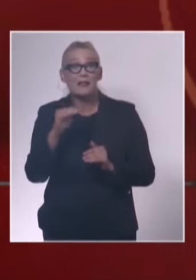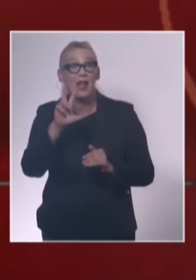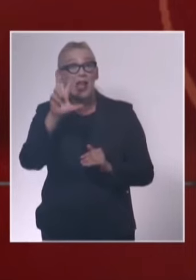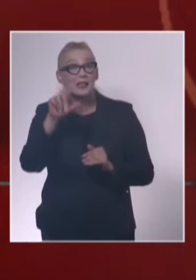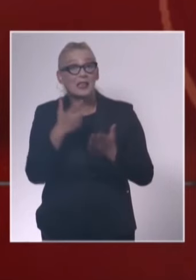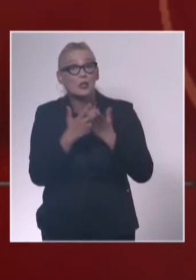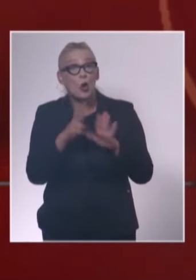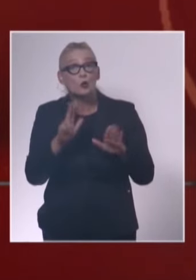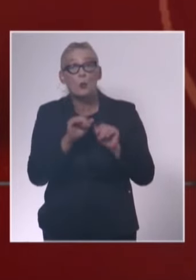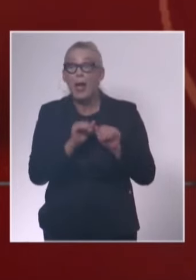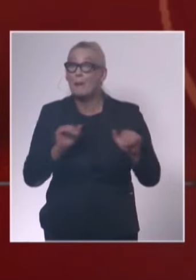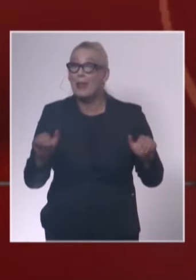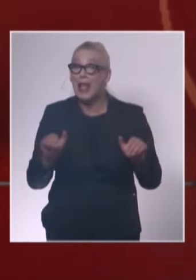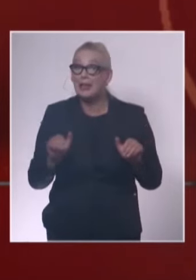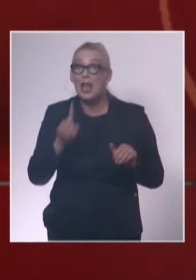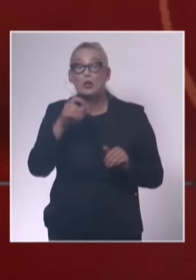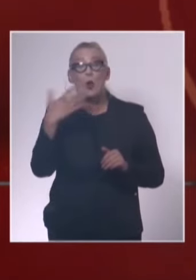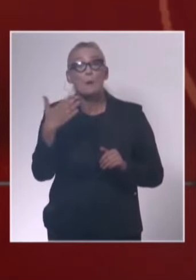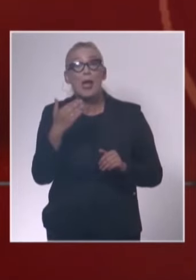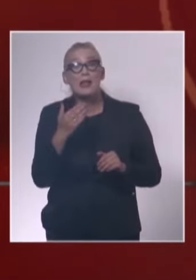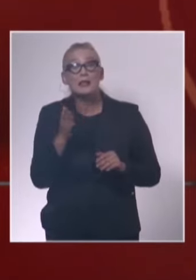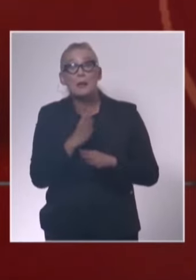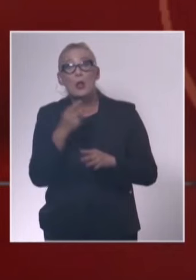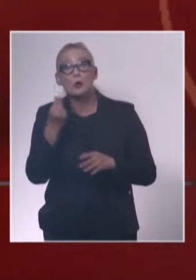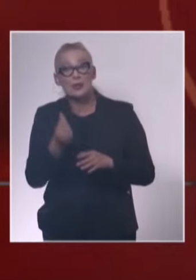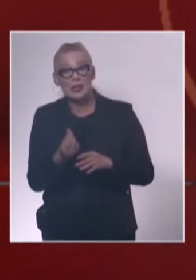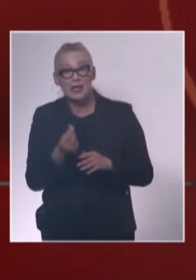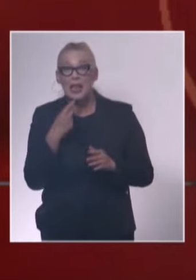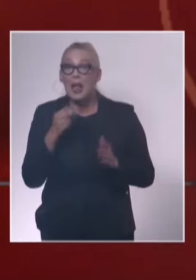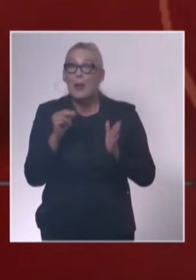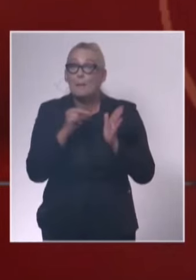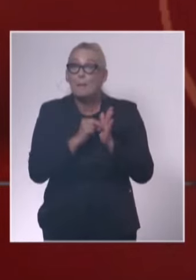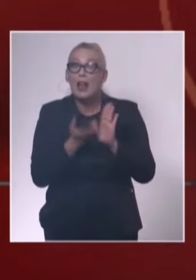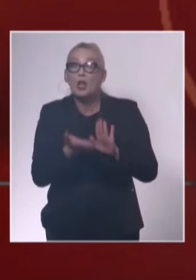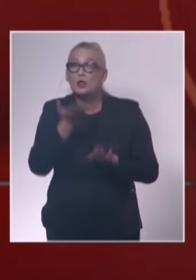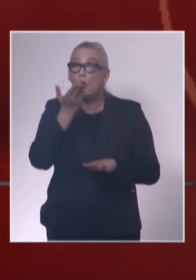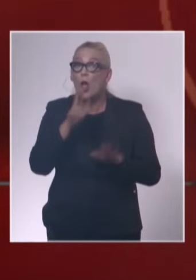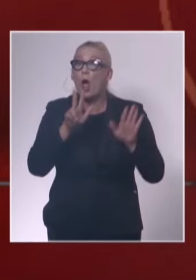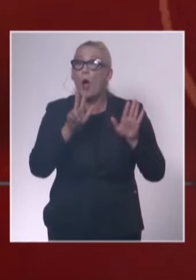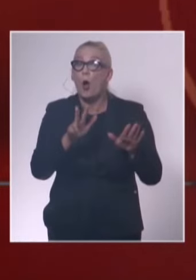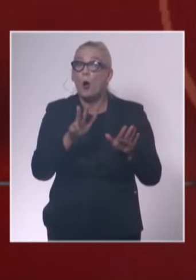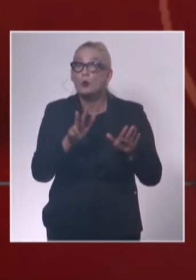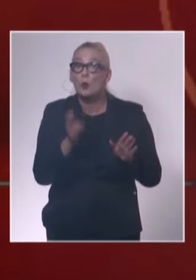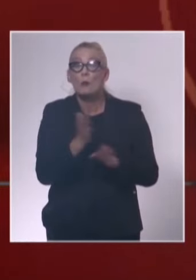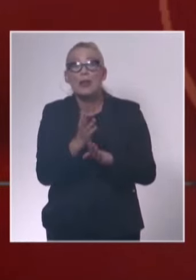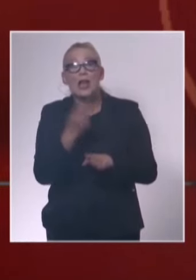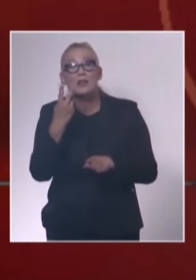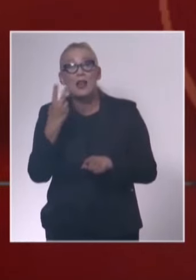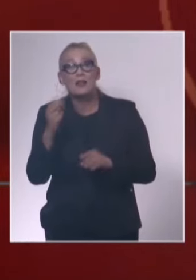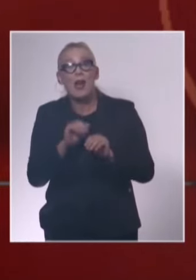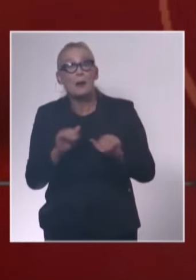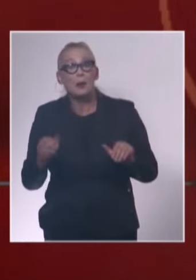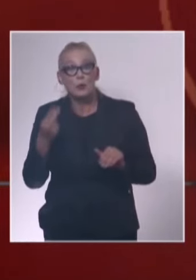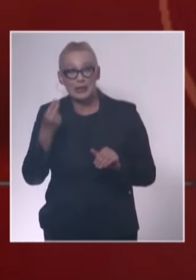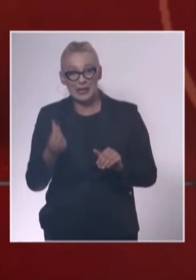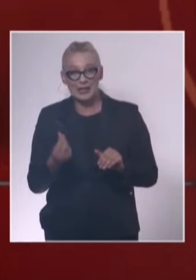318 милиарди 150 милиони денари и бележат зголемување за 8 милиарди и 22 милиони